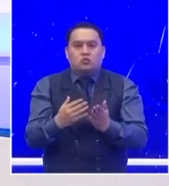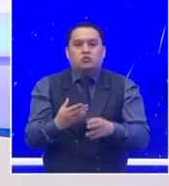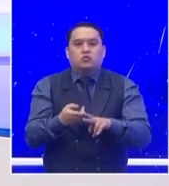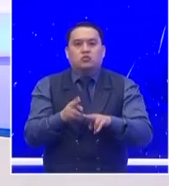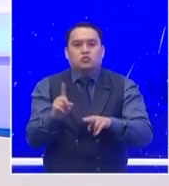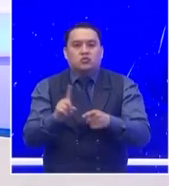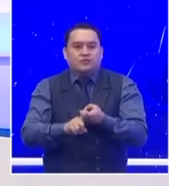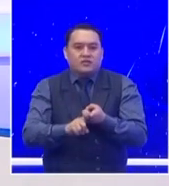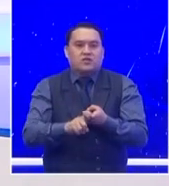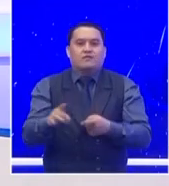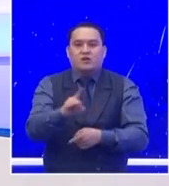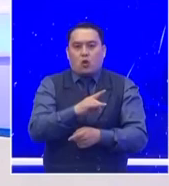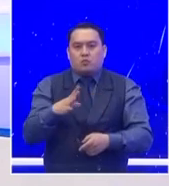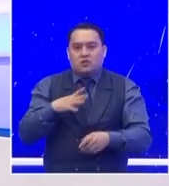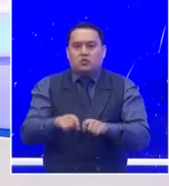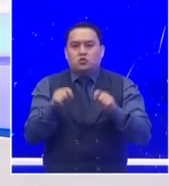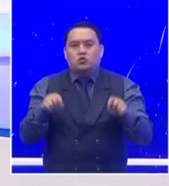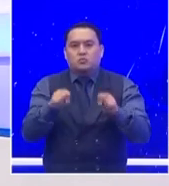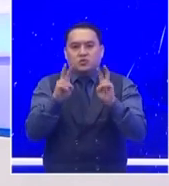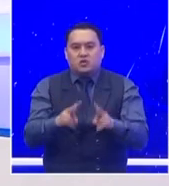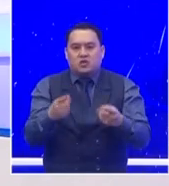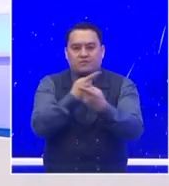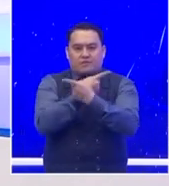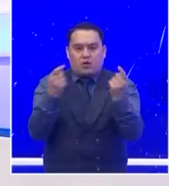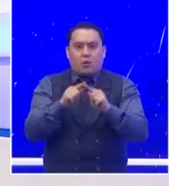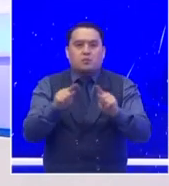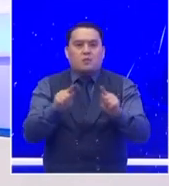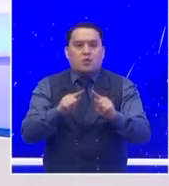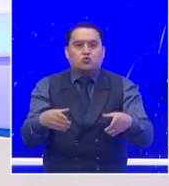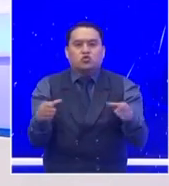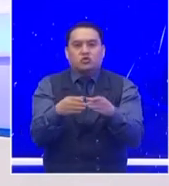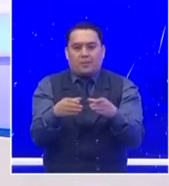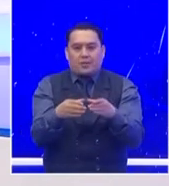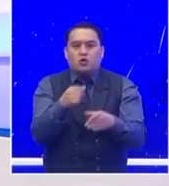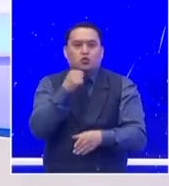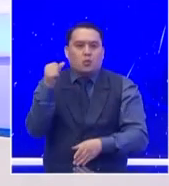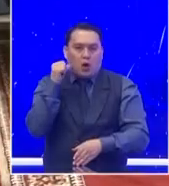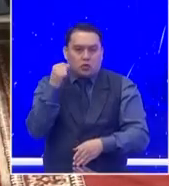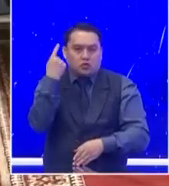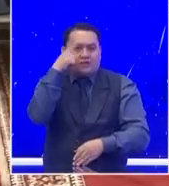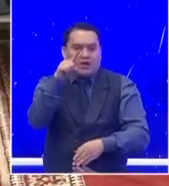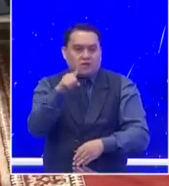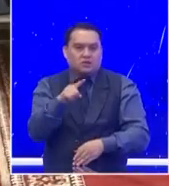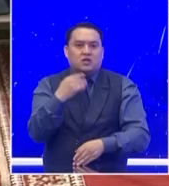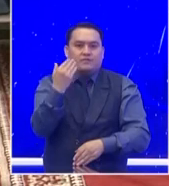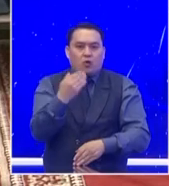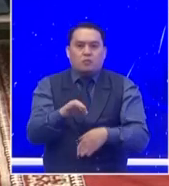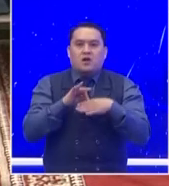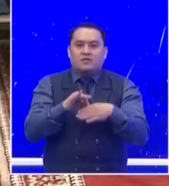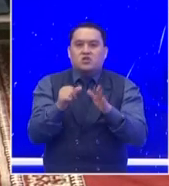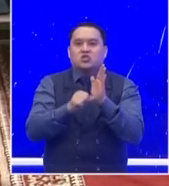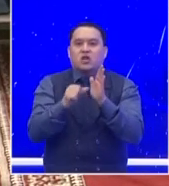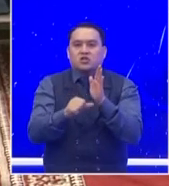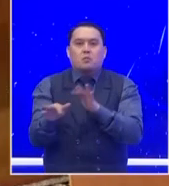неутешительна. В связи с этим в регионе был создан специальный информационно-пропагандистский штаб. В прошлом году по инициативе его членов проведено